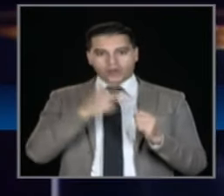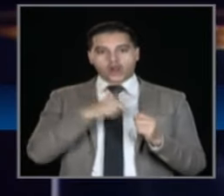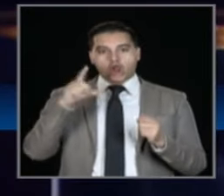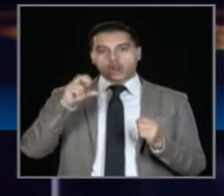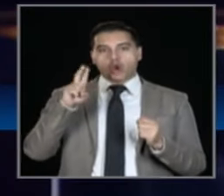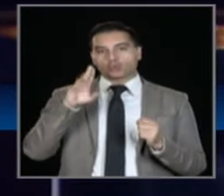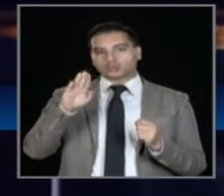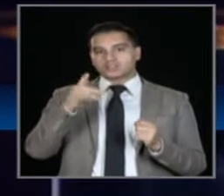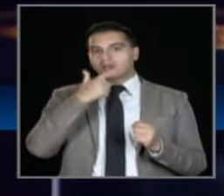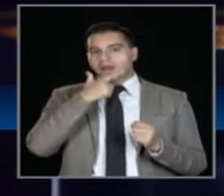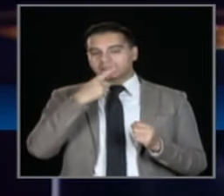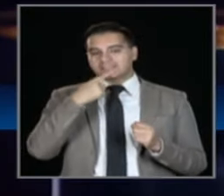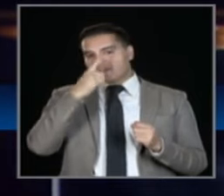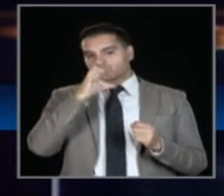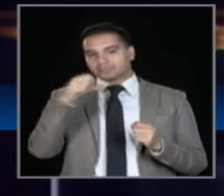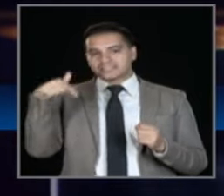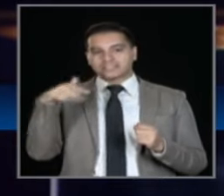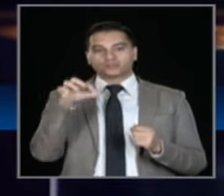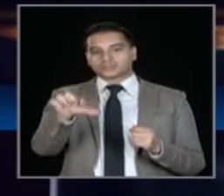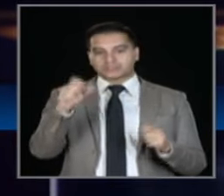عام 1796؟